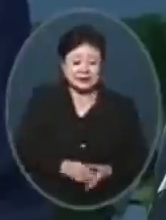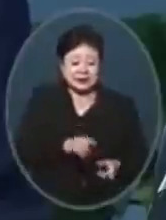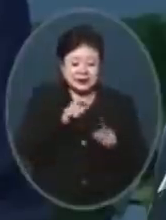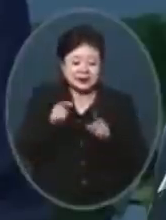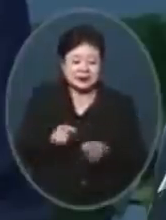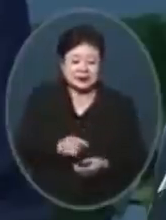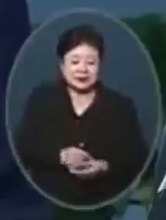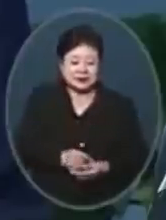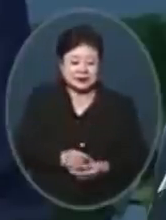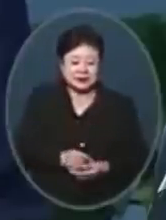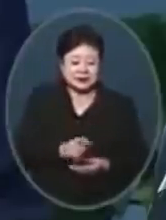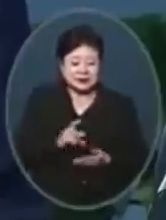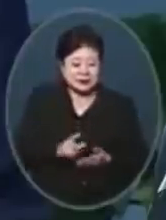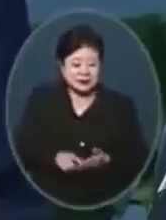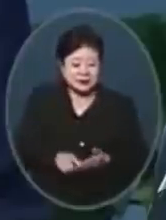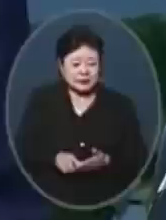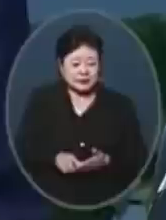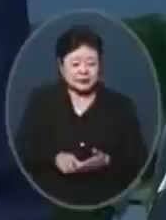살려고 하는 우리들에게